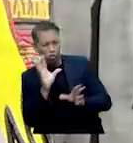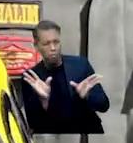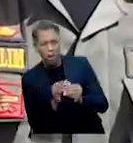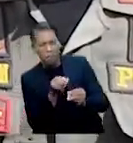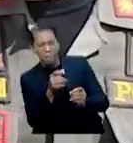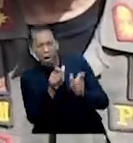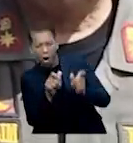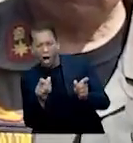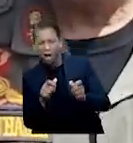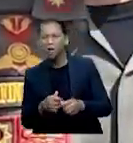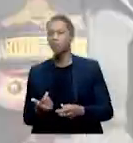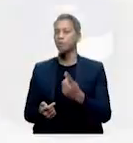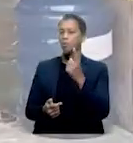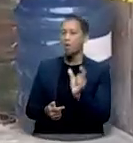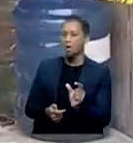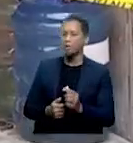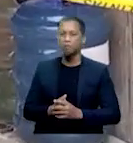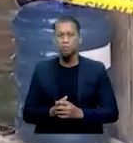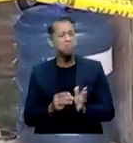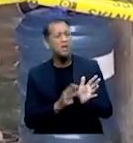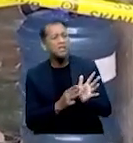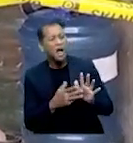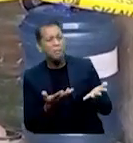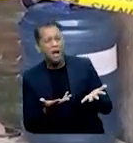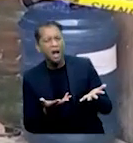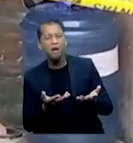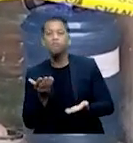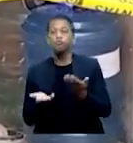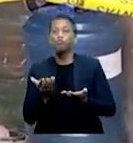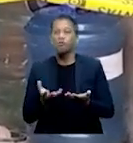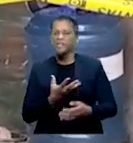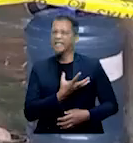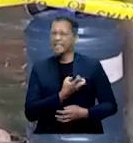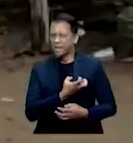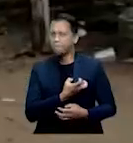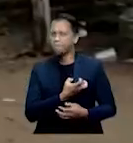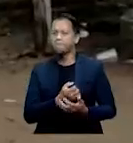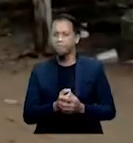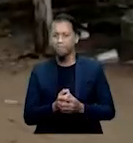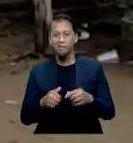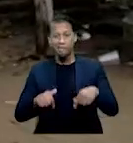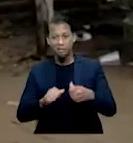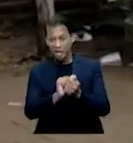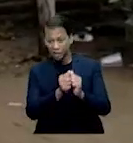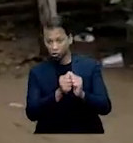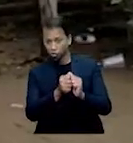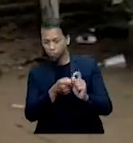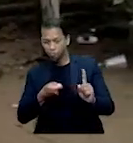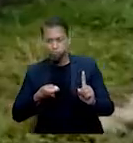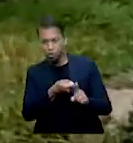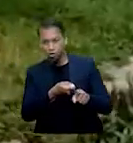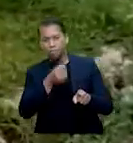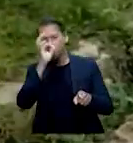Ada rasa dendam mungkin. Dendam. Polisi masih mendalami kasus pembunuhan sadis ini. Sejumlah saksi telah dimintai